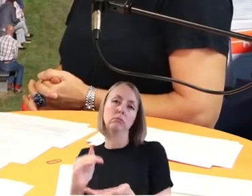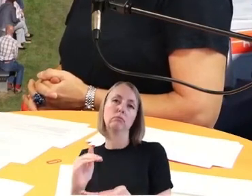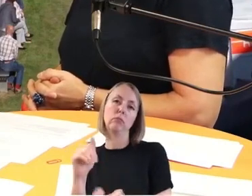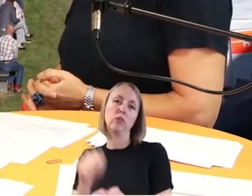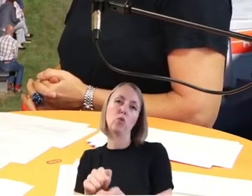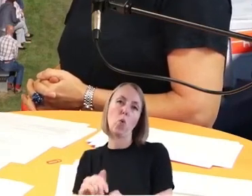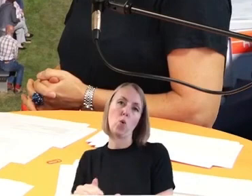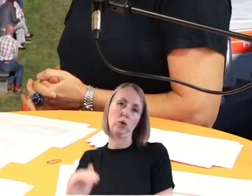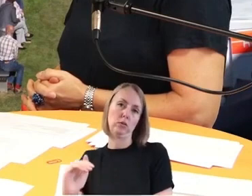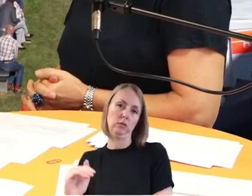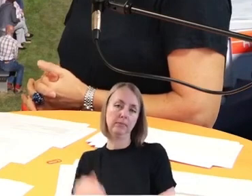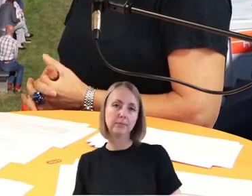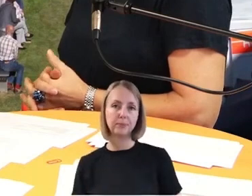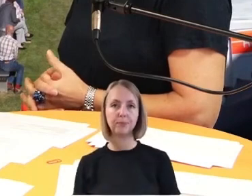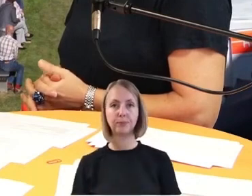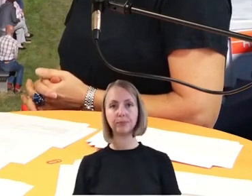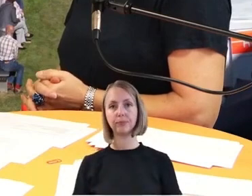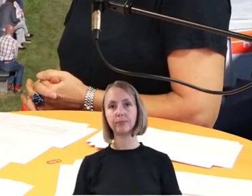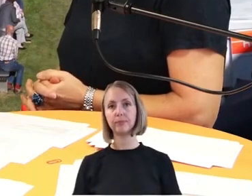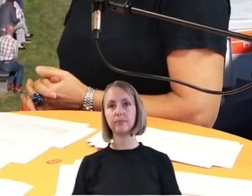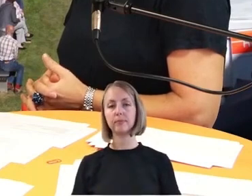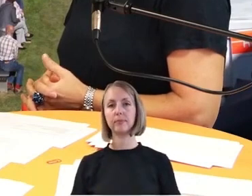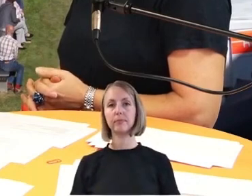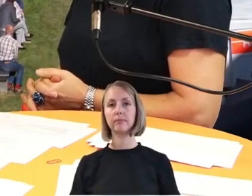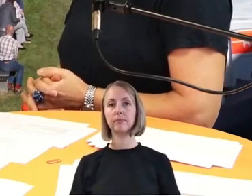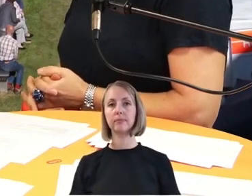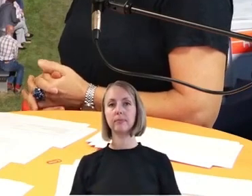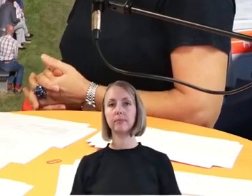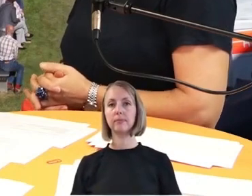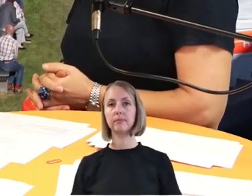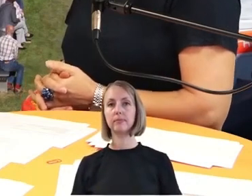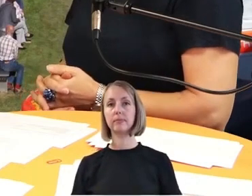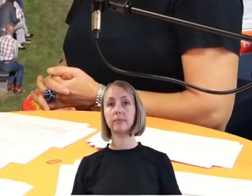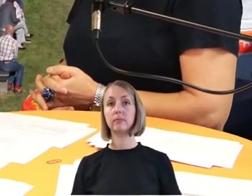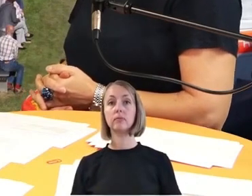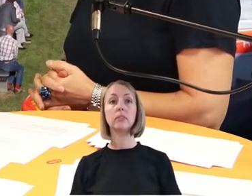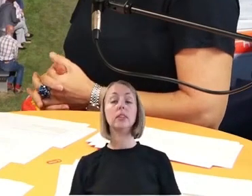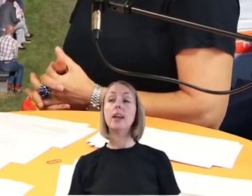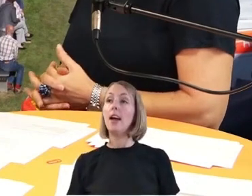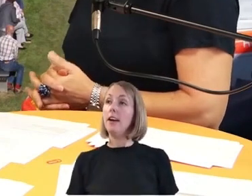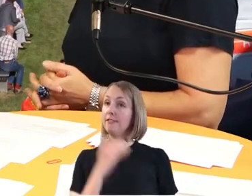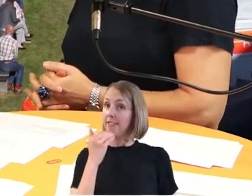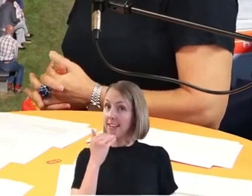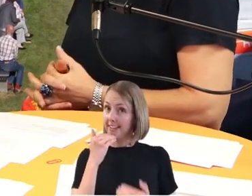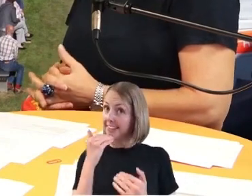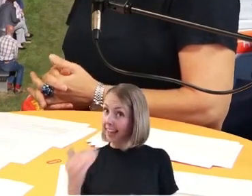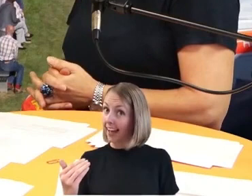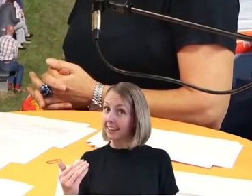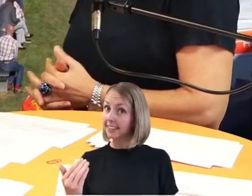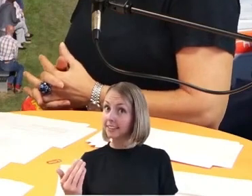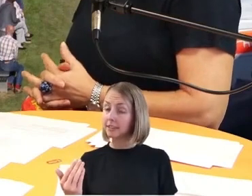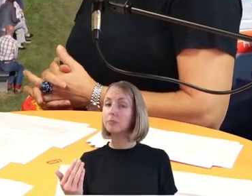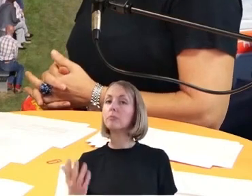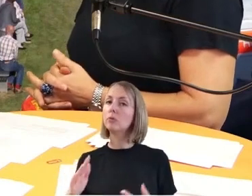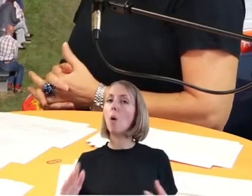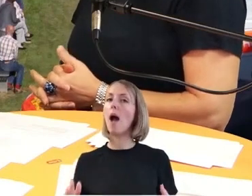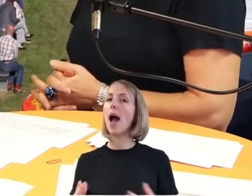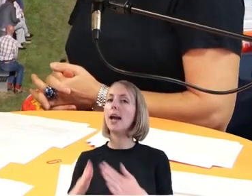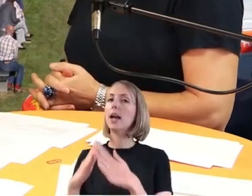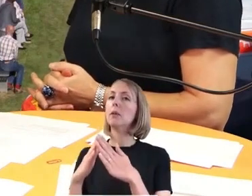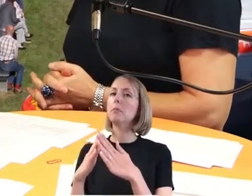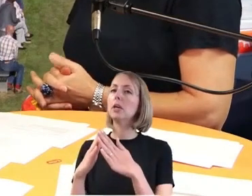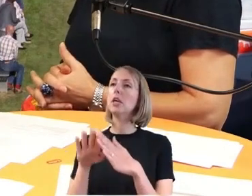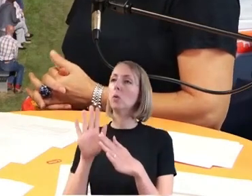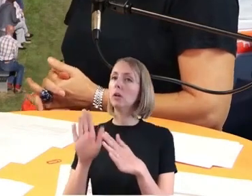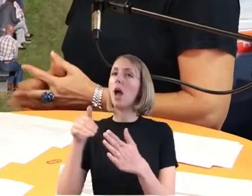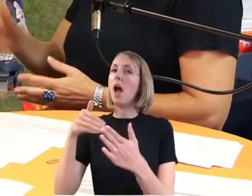Für diese Seminare werden wir einige Druckexemplare haben. Wunderbar, vielen herzlichen Dank. Also über die Akademie und ihr Angebot